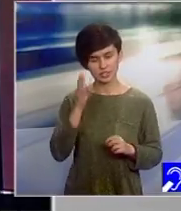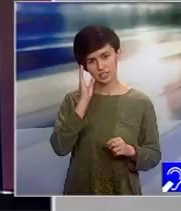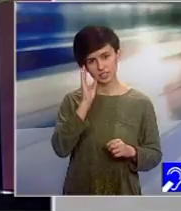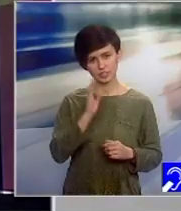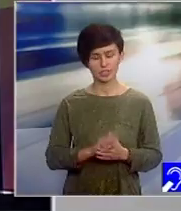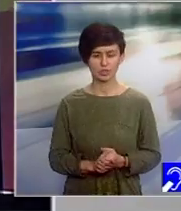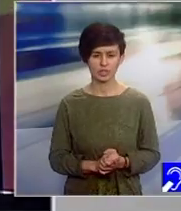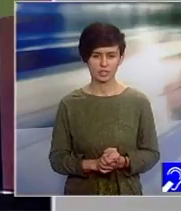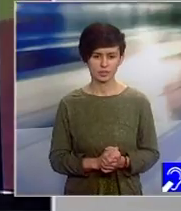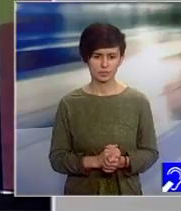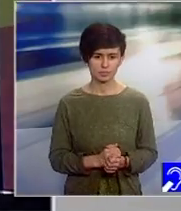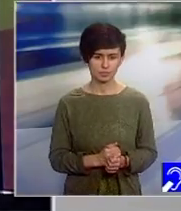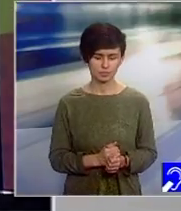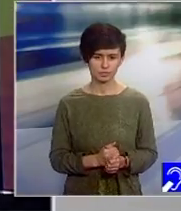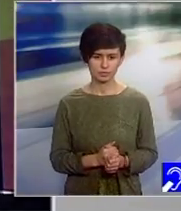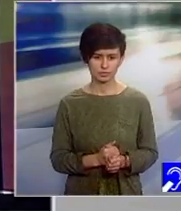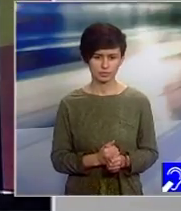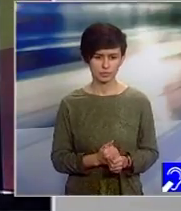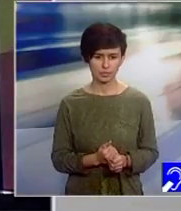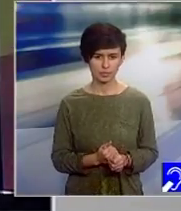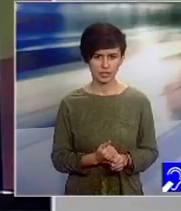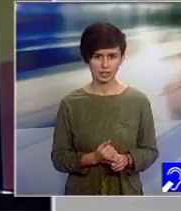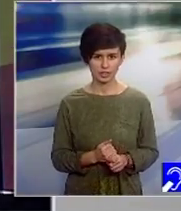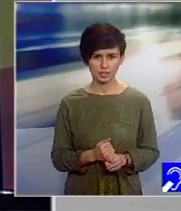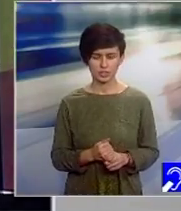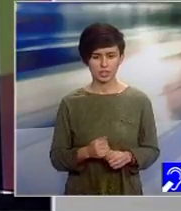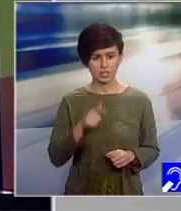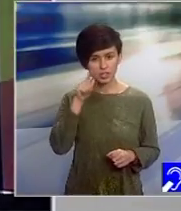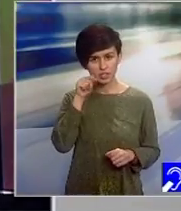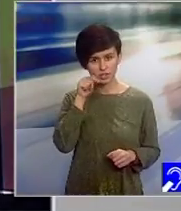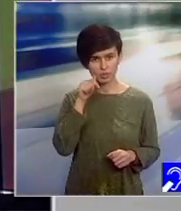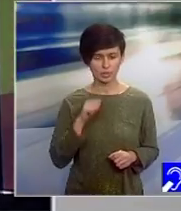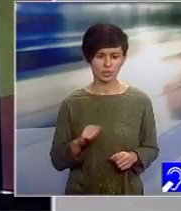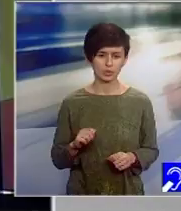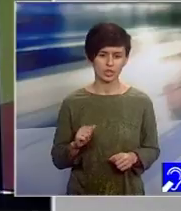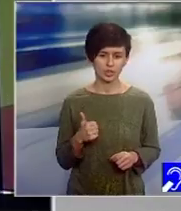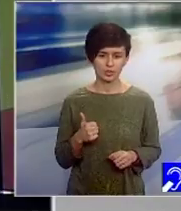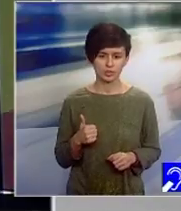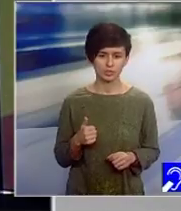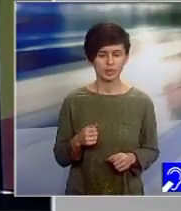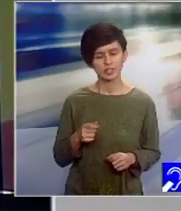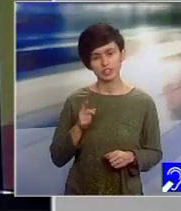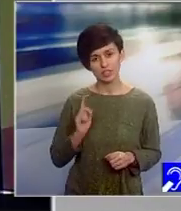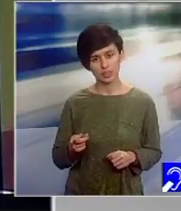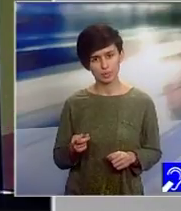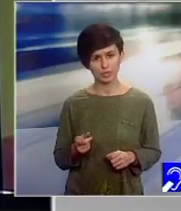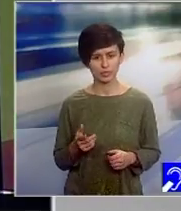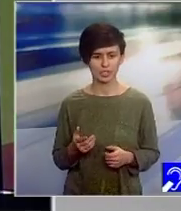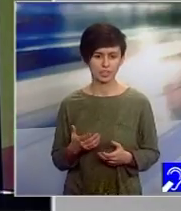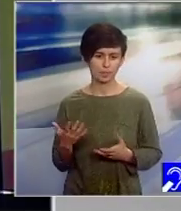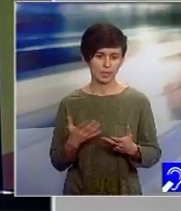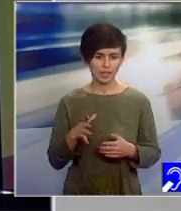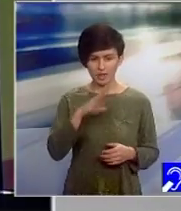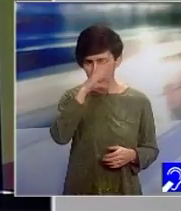Așa că bancul ăla cu a 11-a porungă pe care Moise a uitat-o, e relevant în societate, în